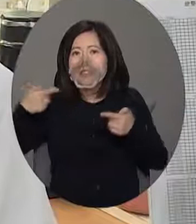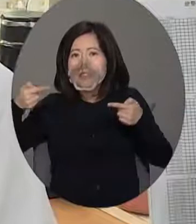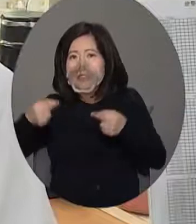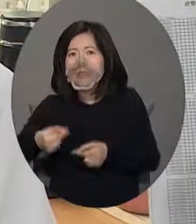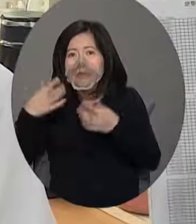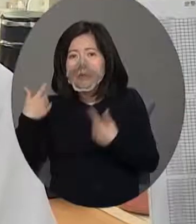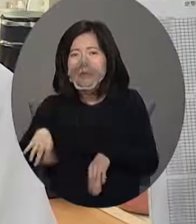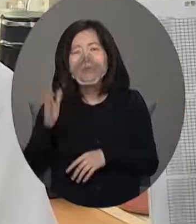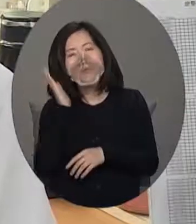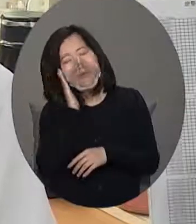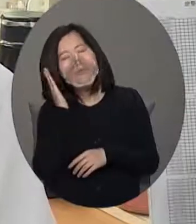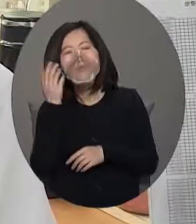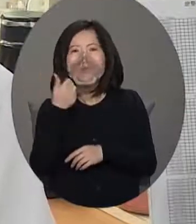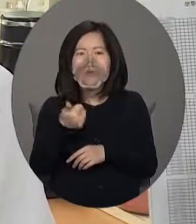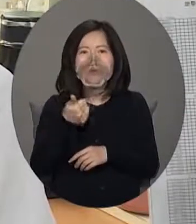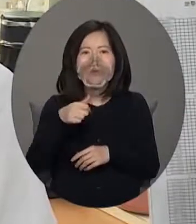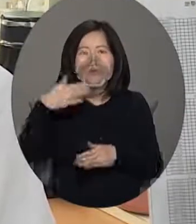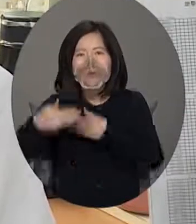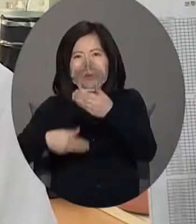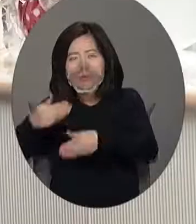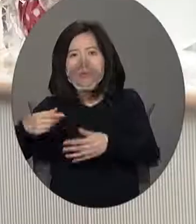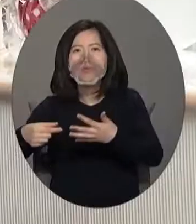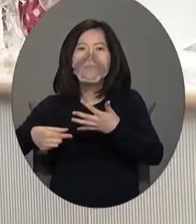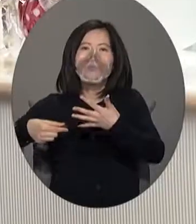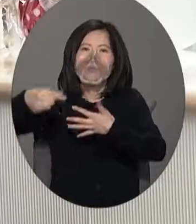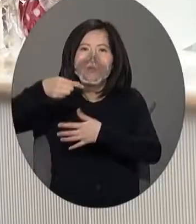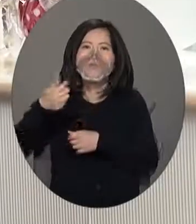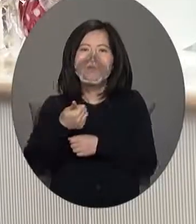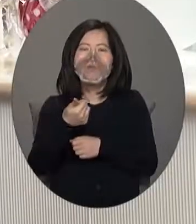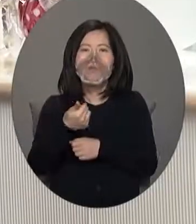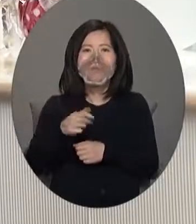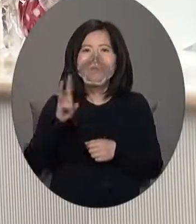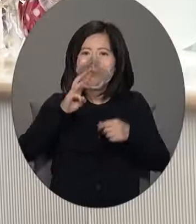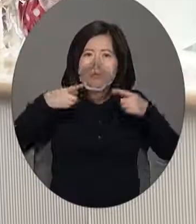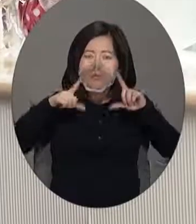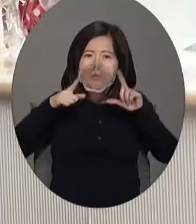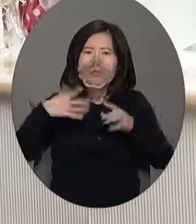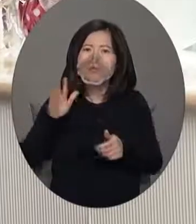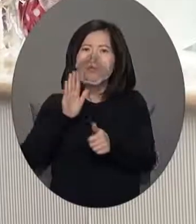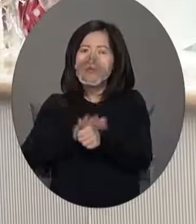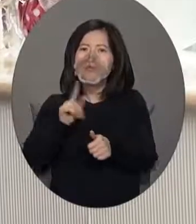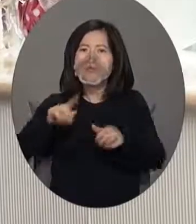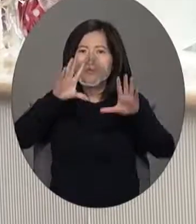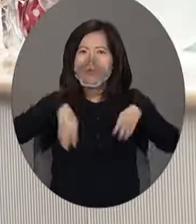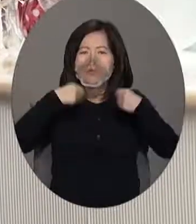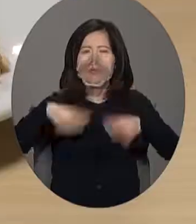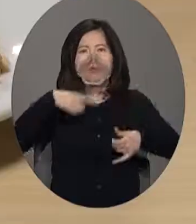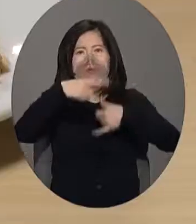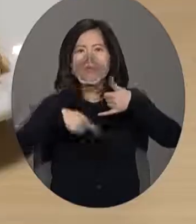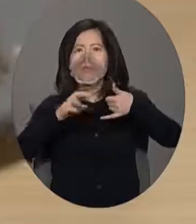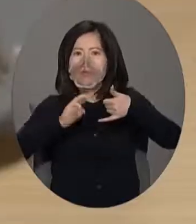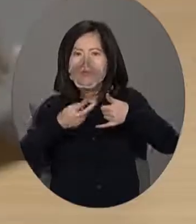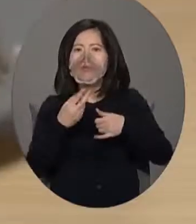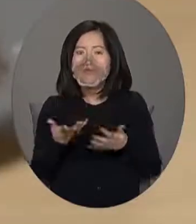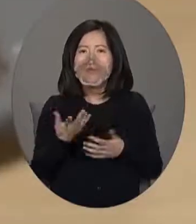先至可以好好咁瞓覺咧，然之後慢慢養翻好個身體。 咁會唔會有啲嘅湯水可以幫助一啲嘅康復者調理身體㗎？ 如果